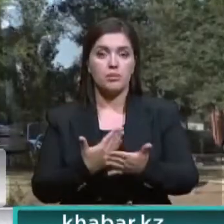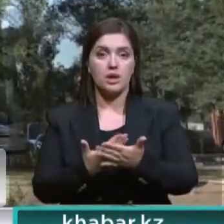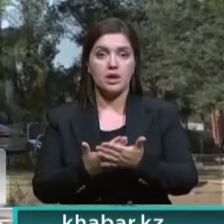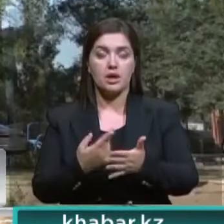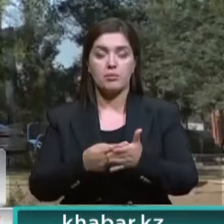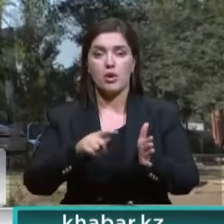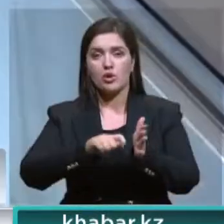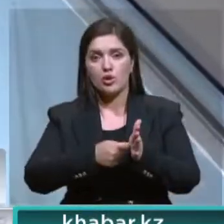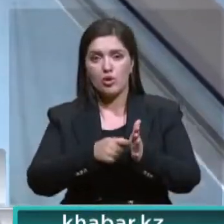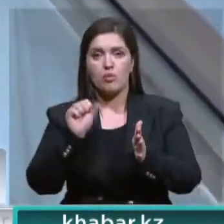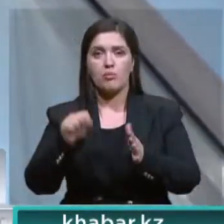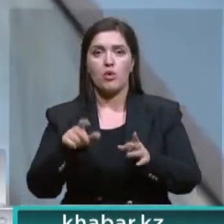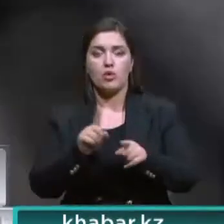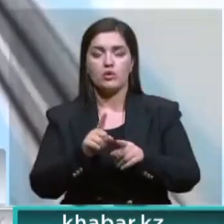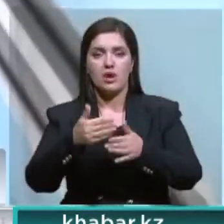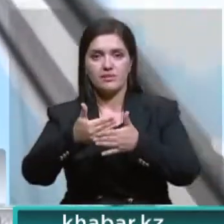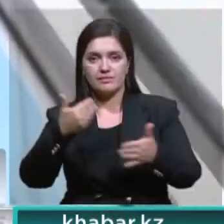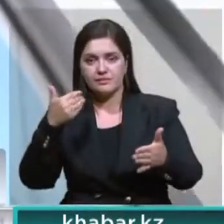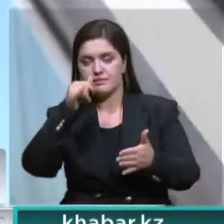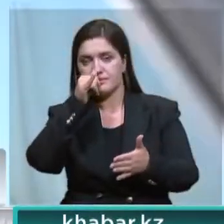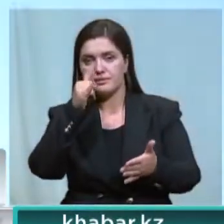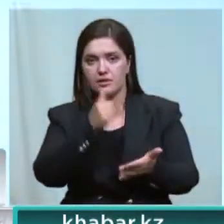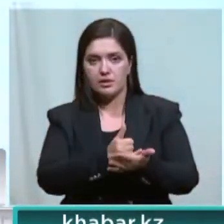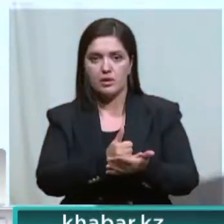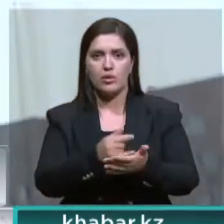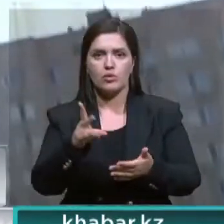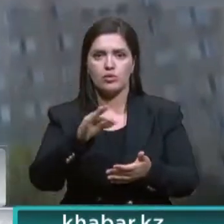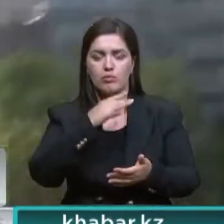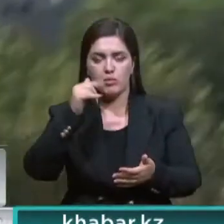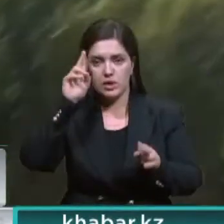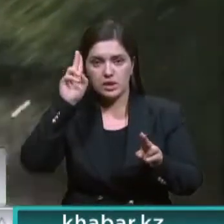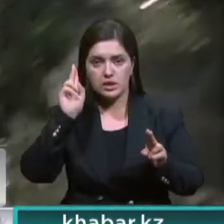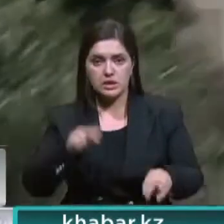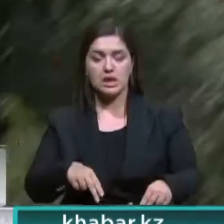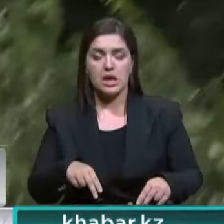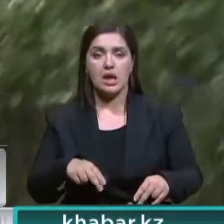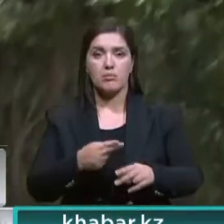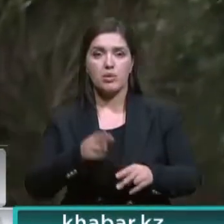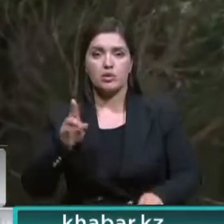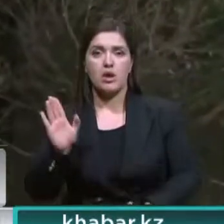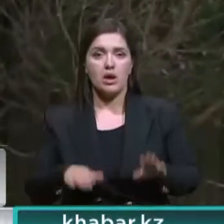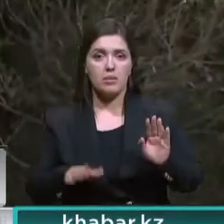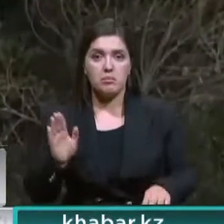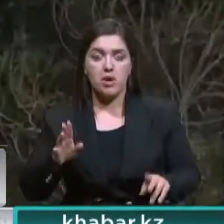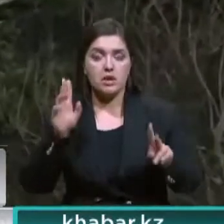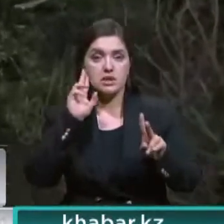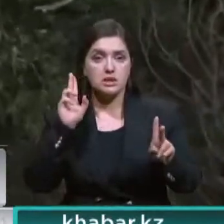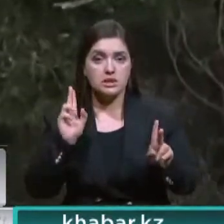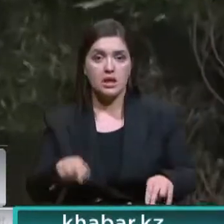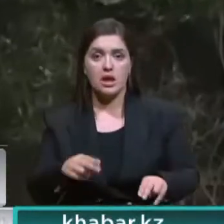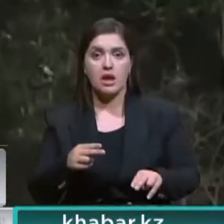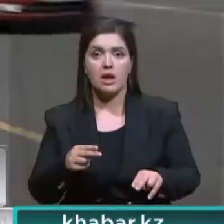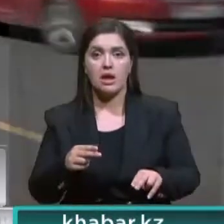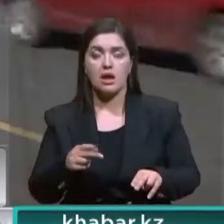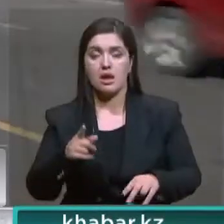и механический ограничитель открывания. Однако немногие об этом знают. И как печальный итог такой беспечности и неосведомленности, только за